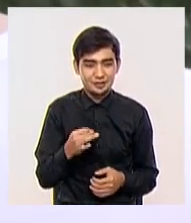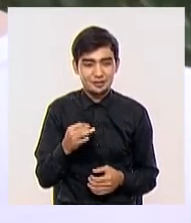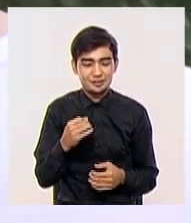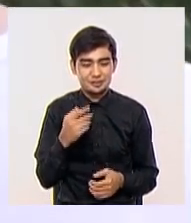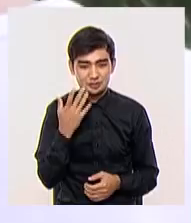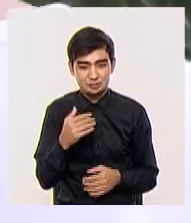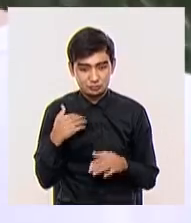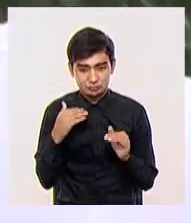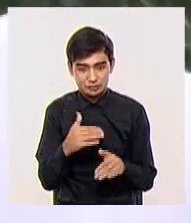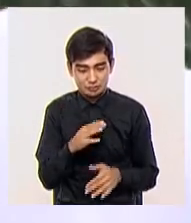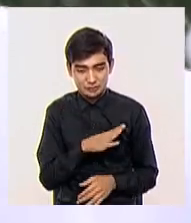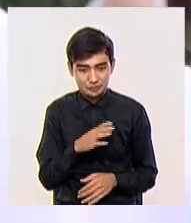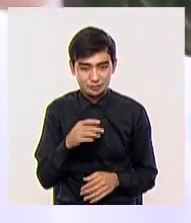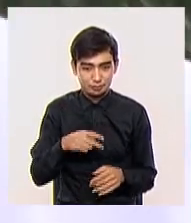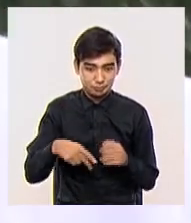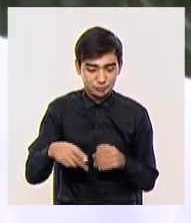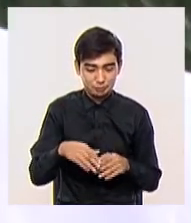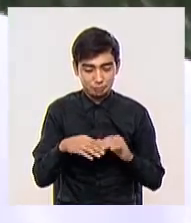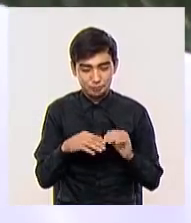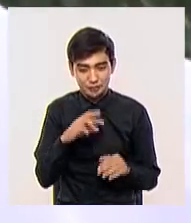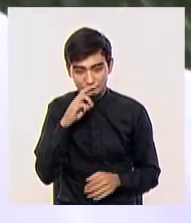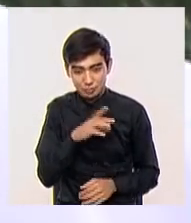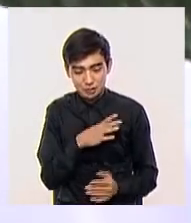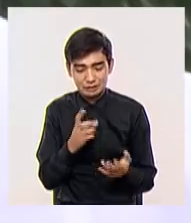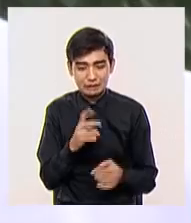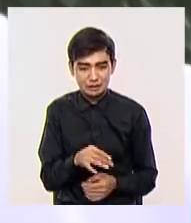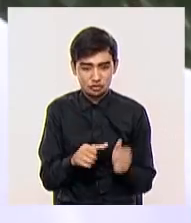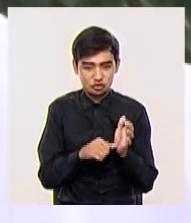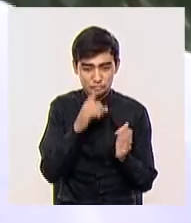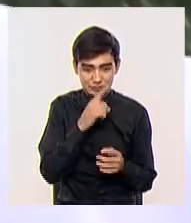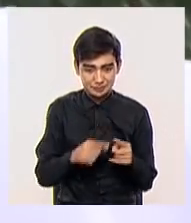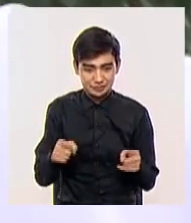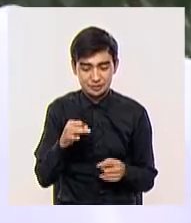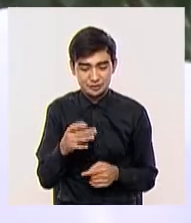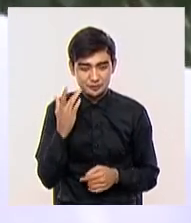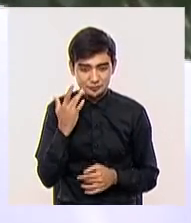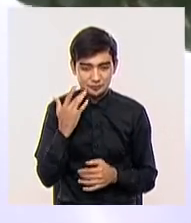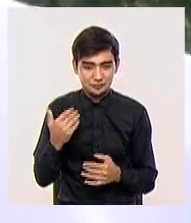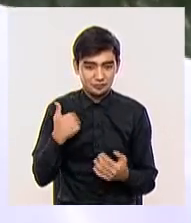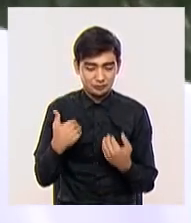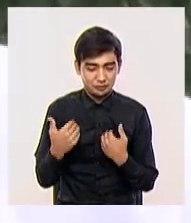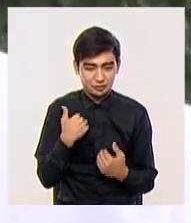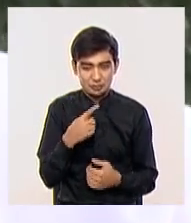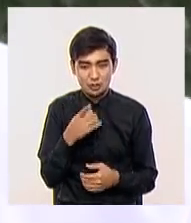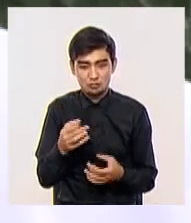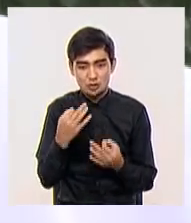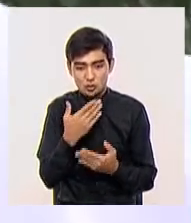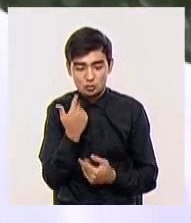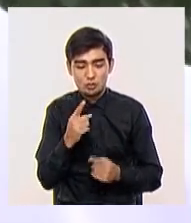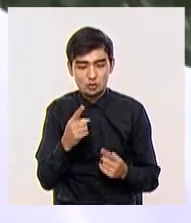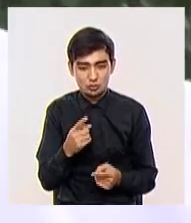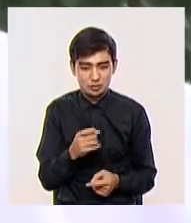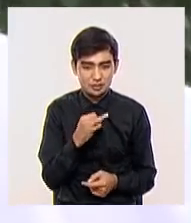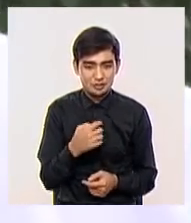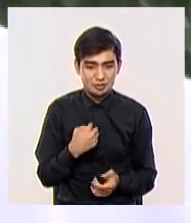кезде тек кетті ма десем, жоқ мама. Бір последний 6 айдың ішінде осы бастайына мен ұстап жүр. Сен неге оны айтпадың десем,